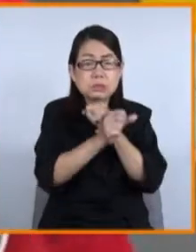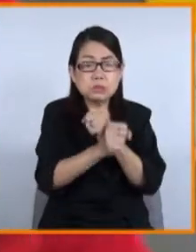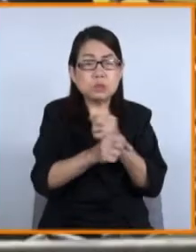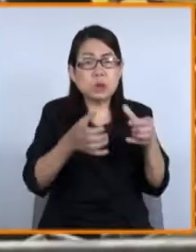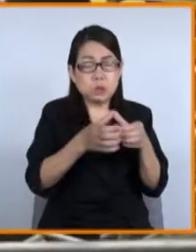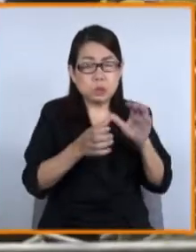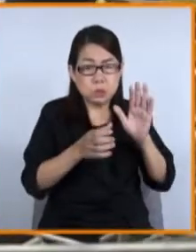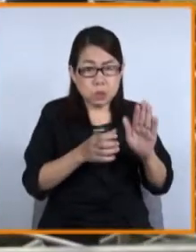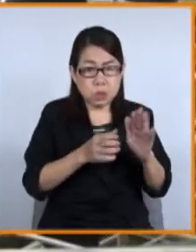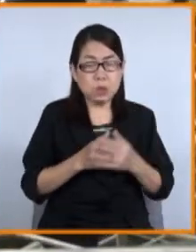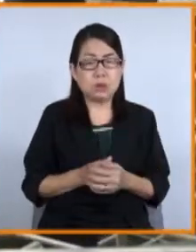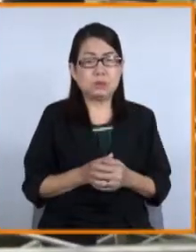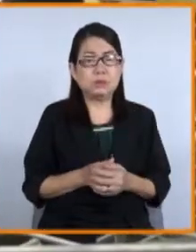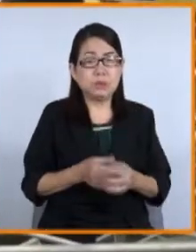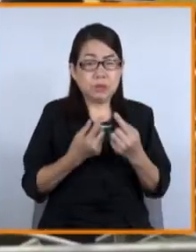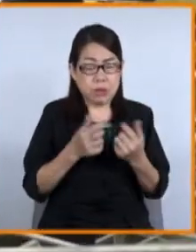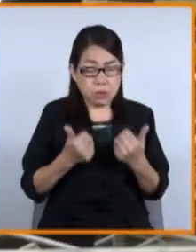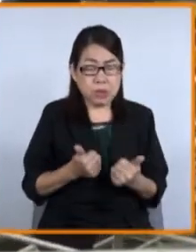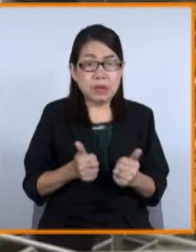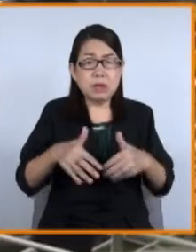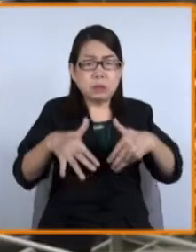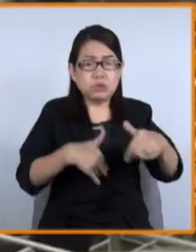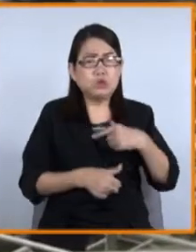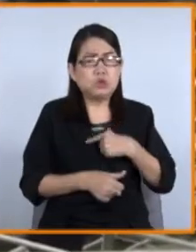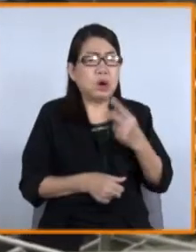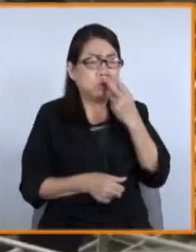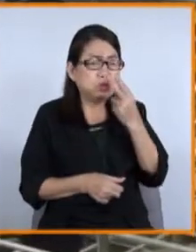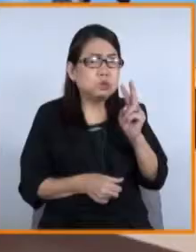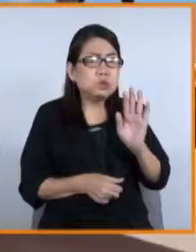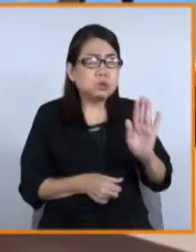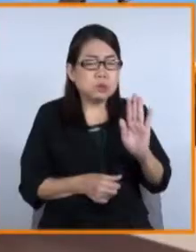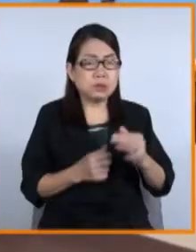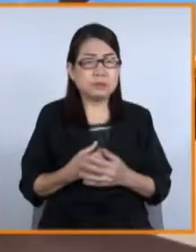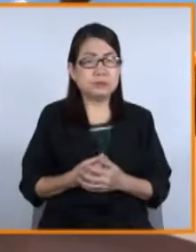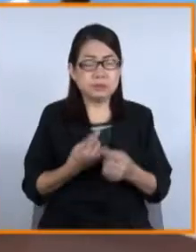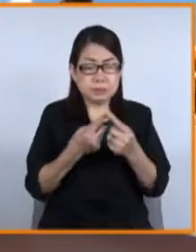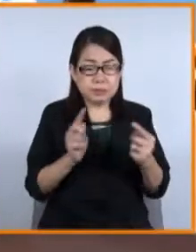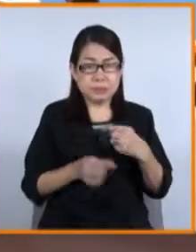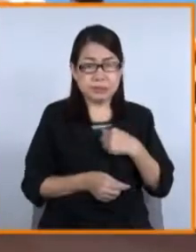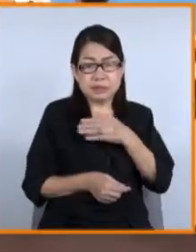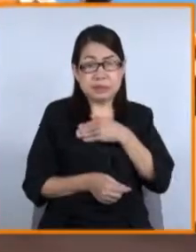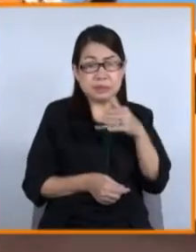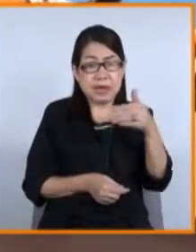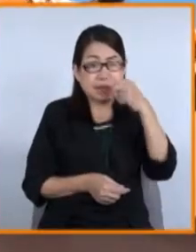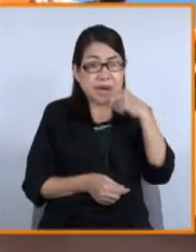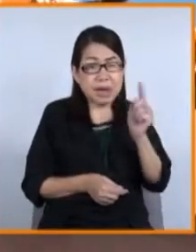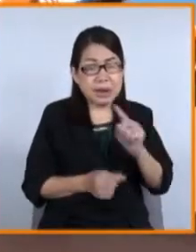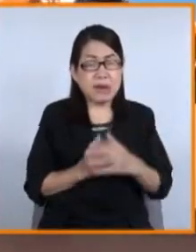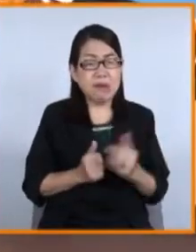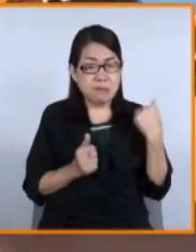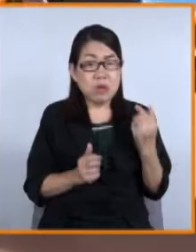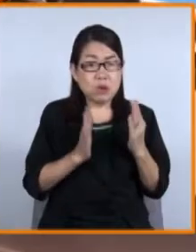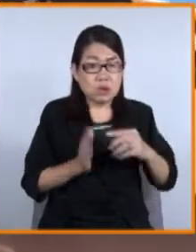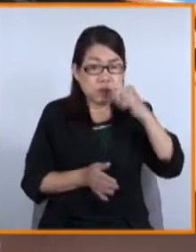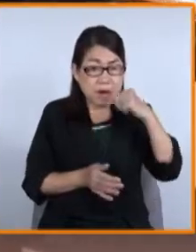ครับกับทีมจากโบลิเวียซึ่งคนที่นี่ตื่นตัวกับแมตช์นี้พอสมควรแต่ทีมเรายังคงมีแรงใจจากแฟนบอลชาวไทย